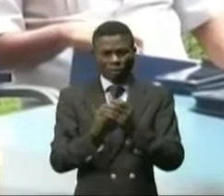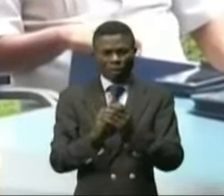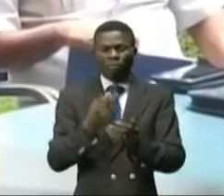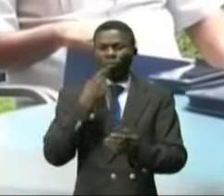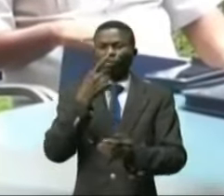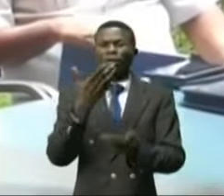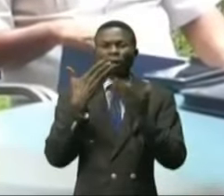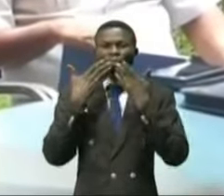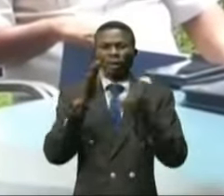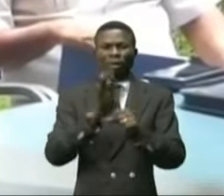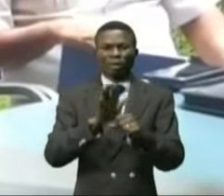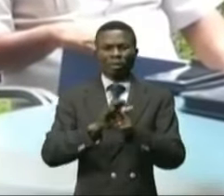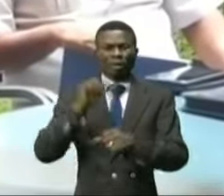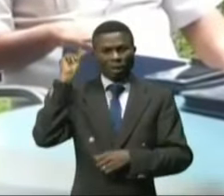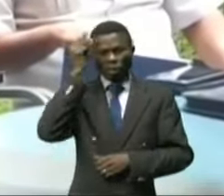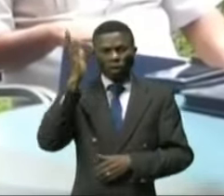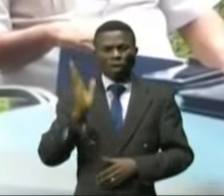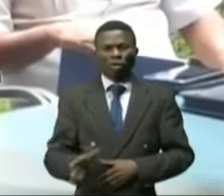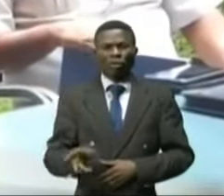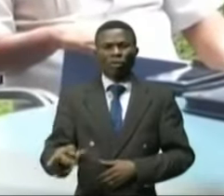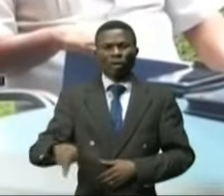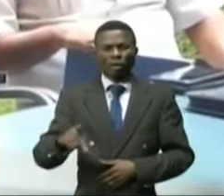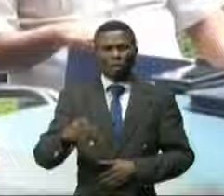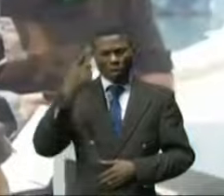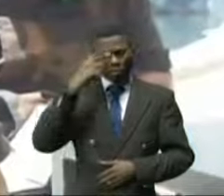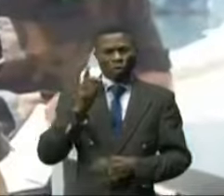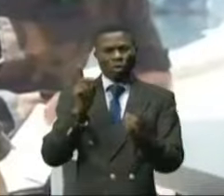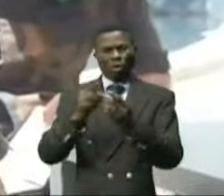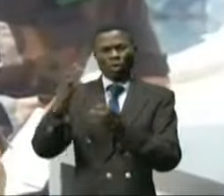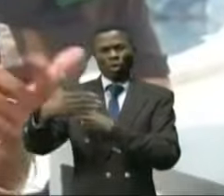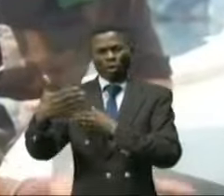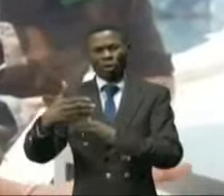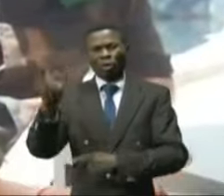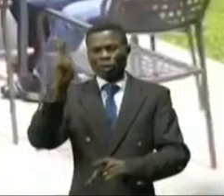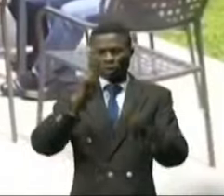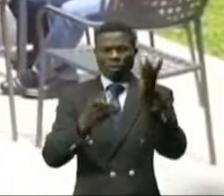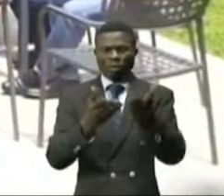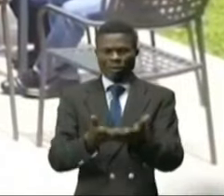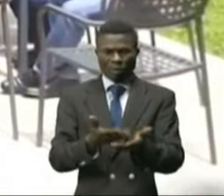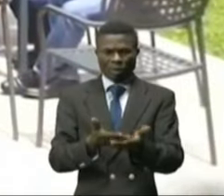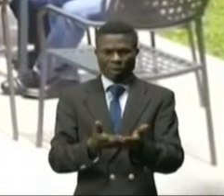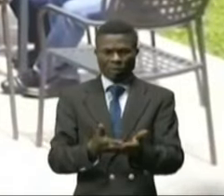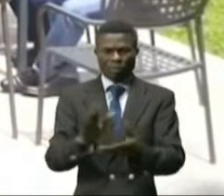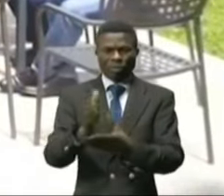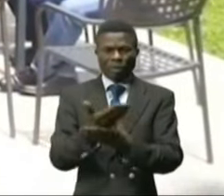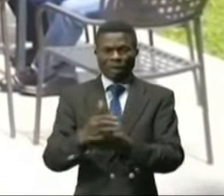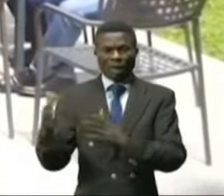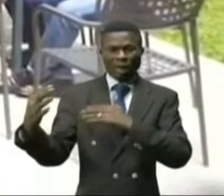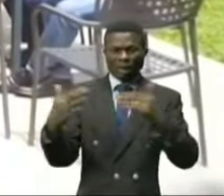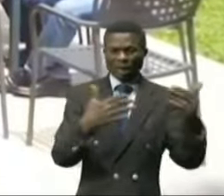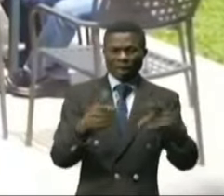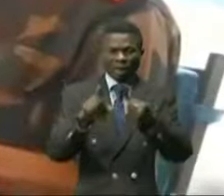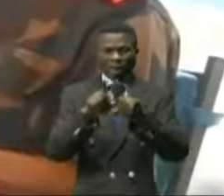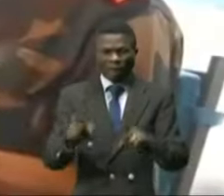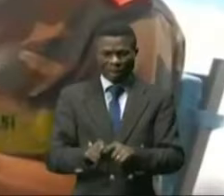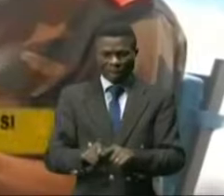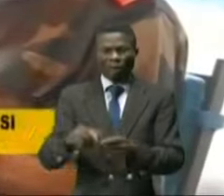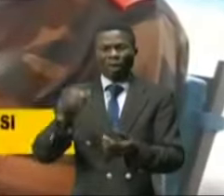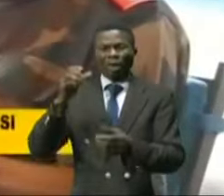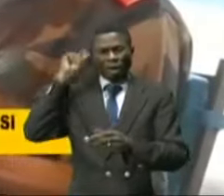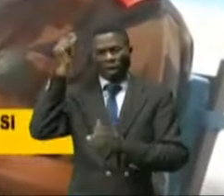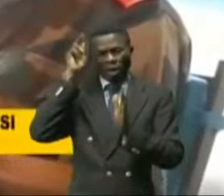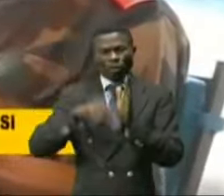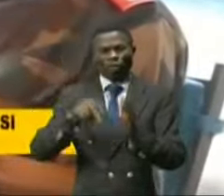remercie par ailleurs le gouverneur pour la proximité avec sa population. Entre la guerre et la résilience, le